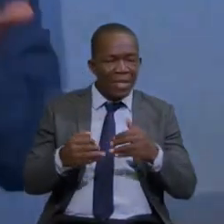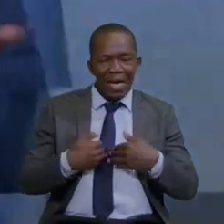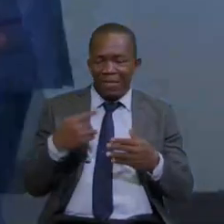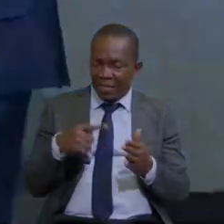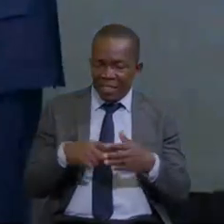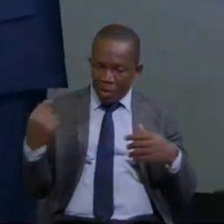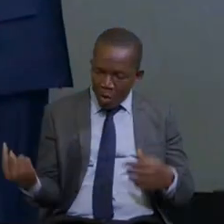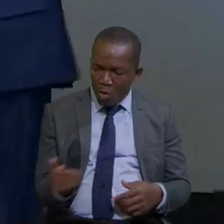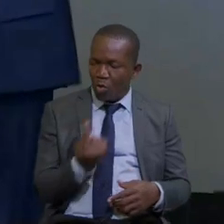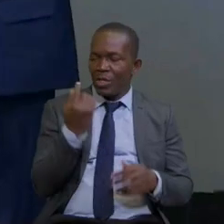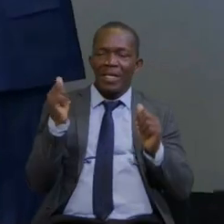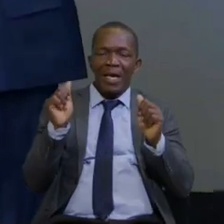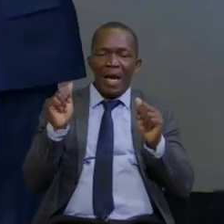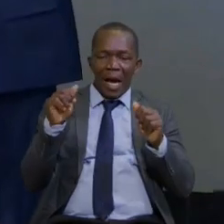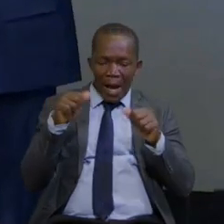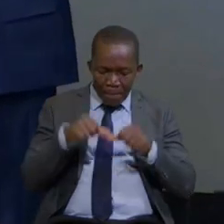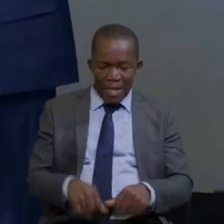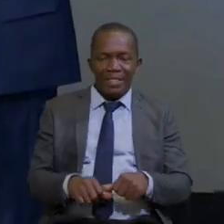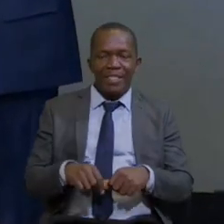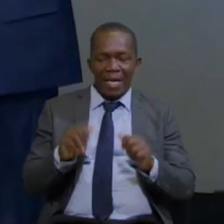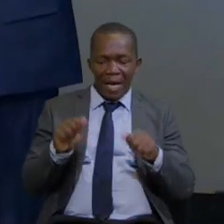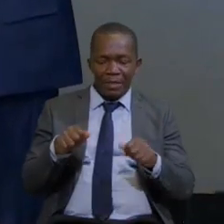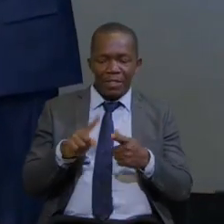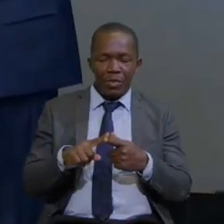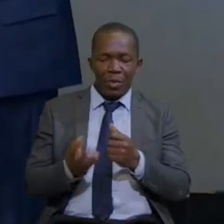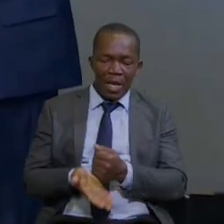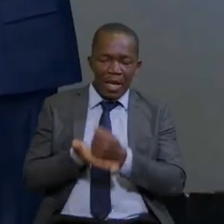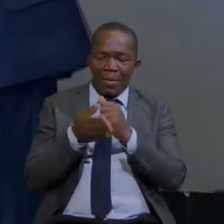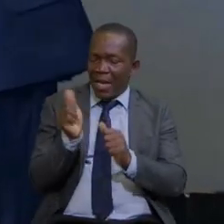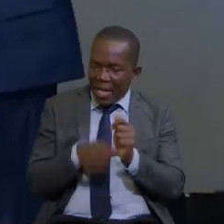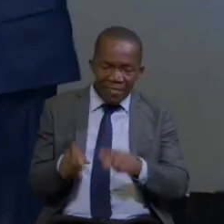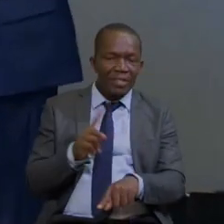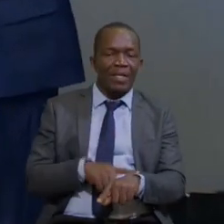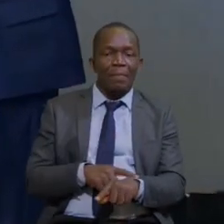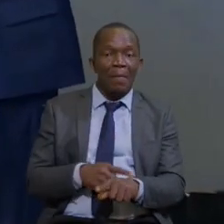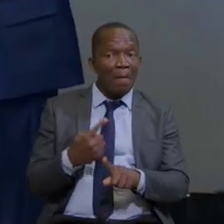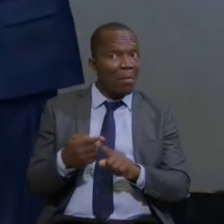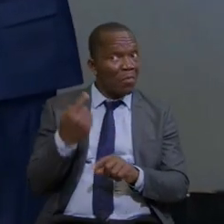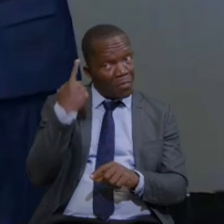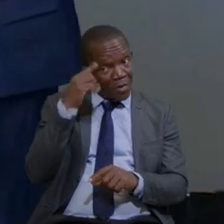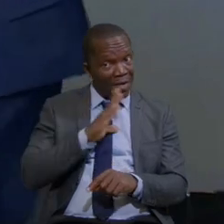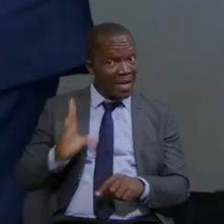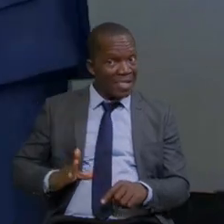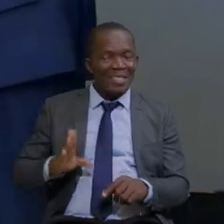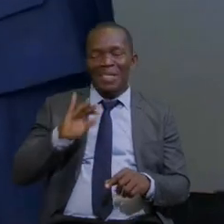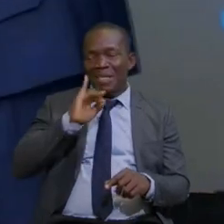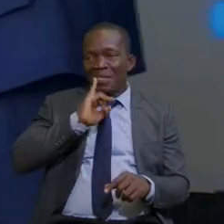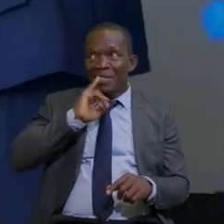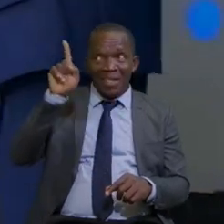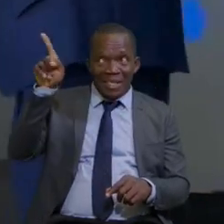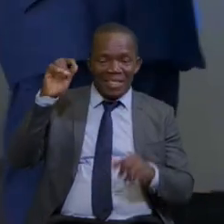mais dans le cas de Christ, sa capacité est perpétuelle. Sa capacité est toujours là.